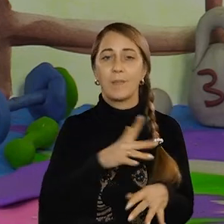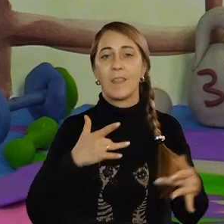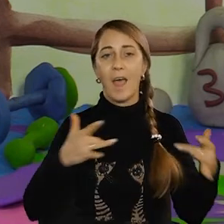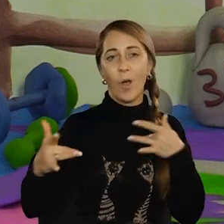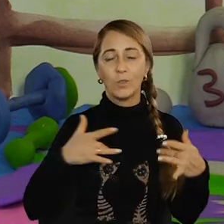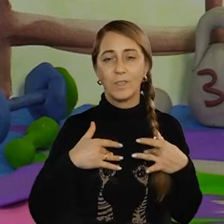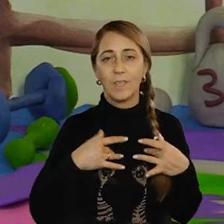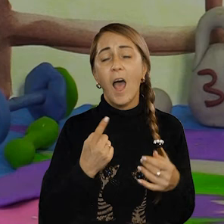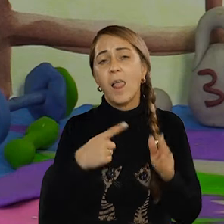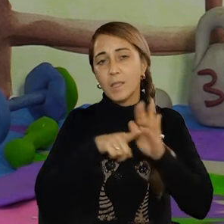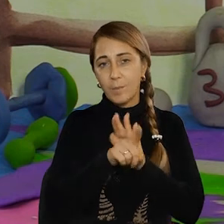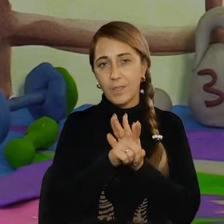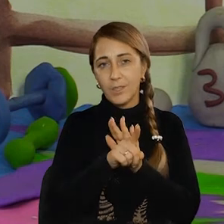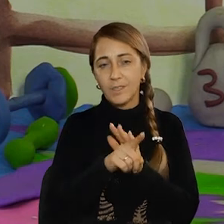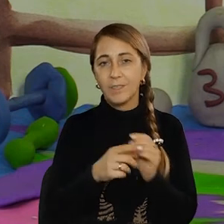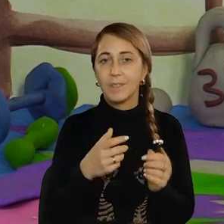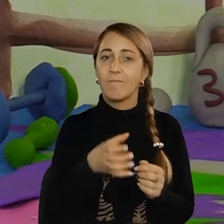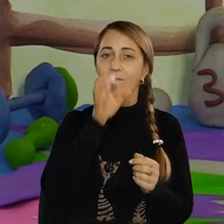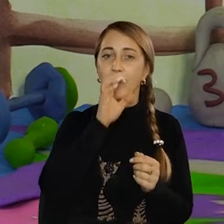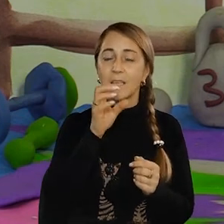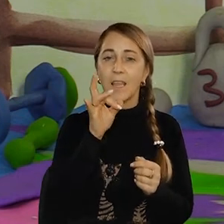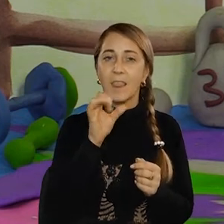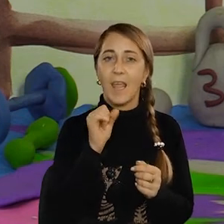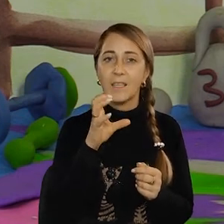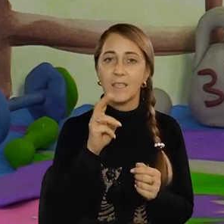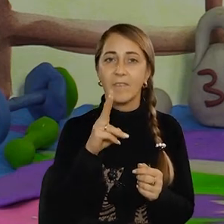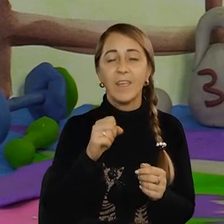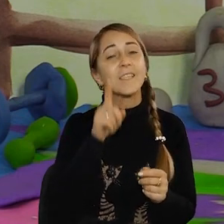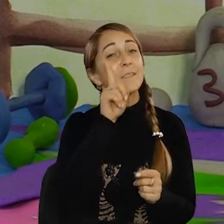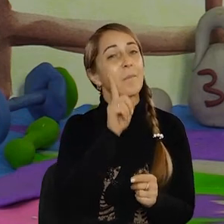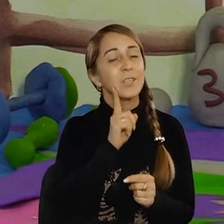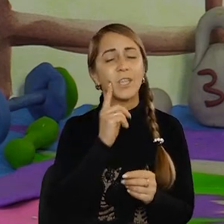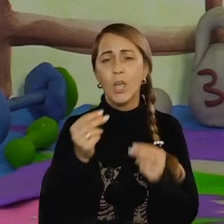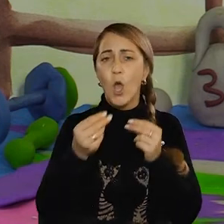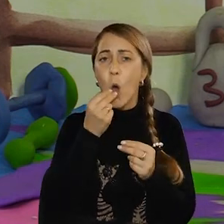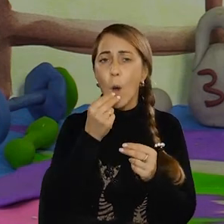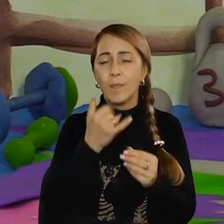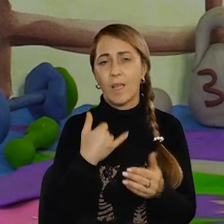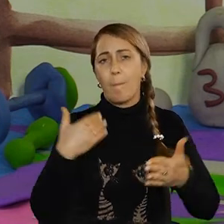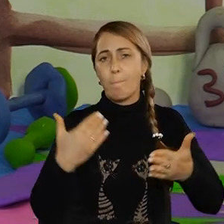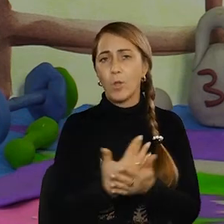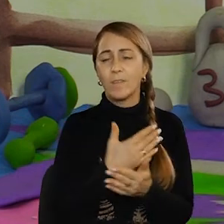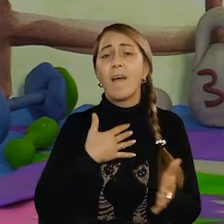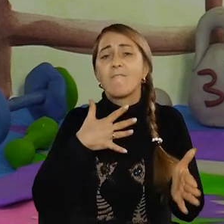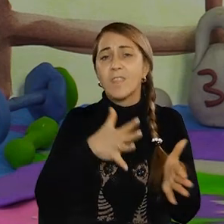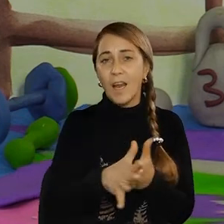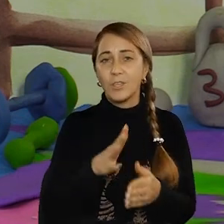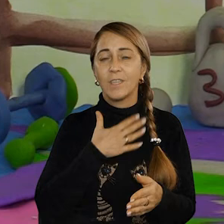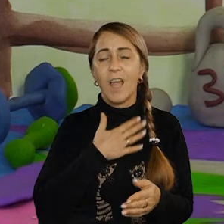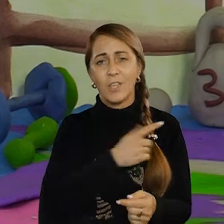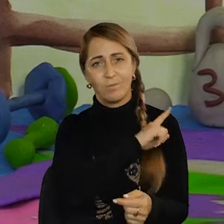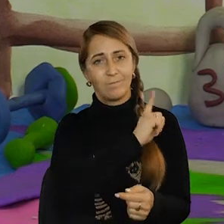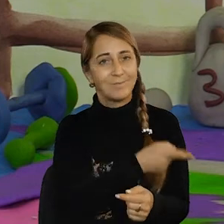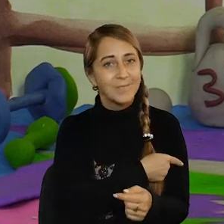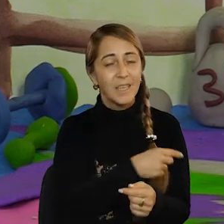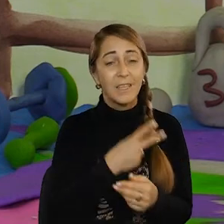піти, але спершу несквік. Тільки несквік та смачненький обід можуть поновити наші затрачені калорії. Бо